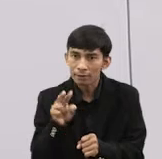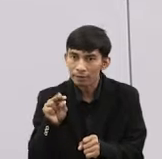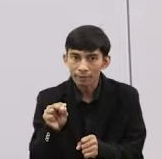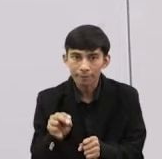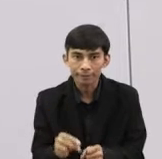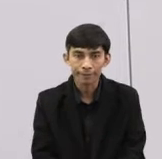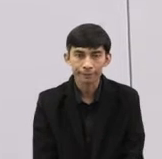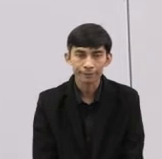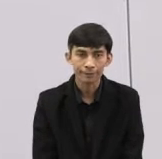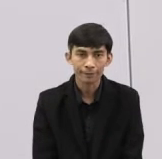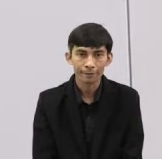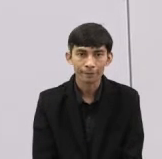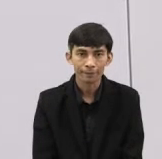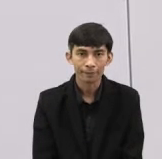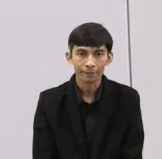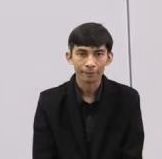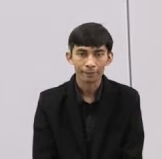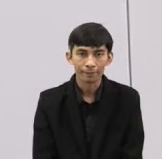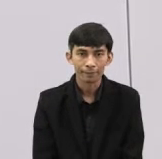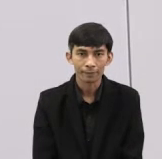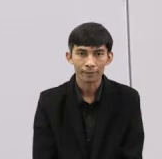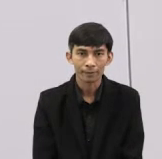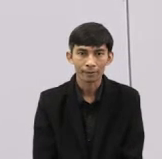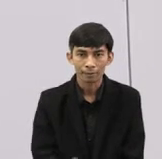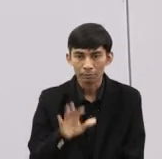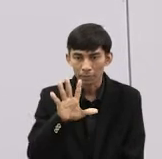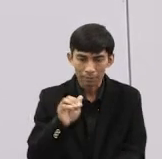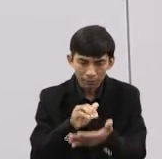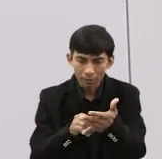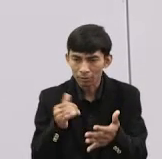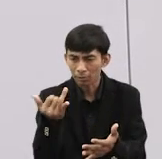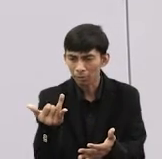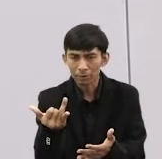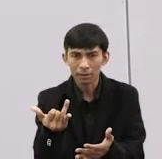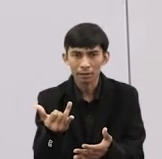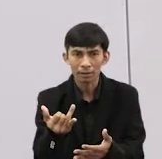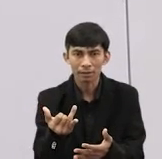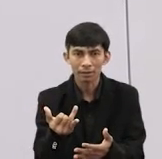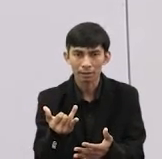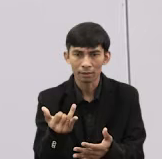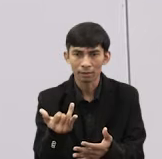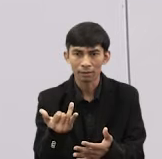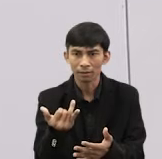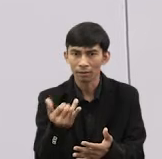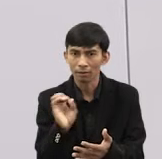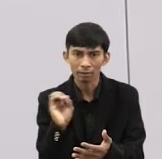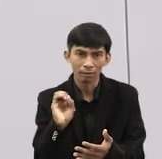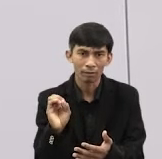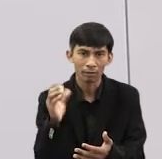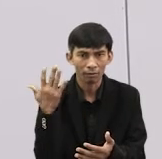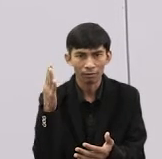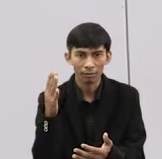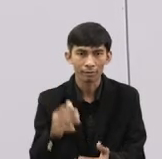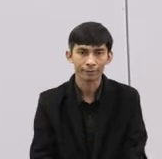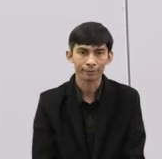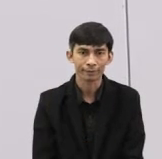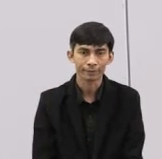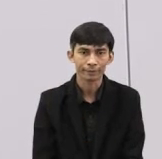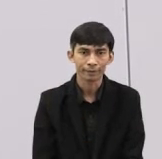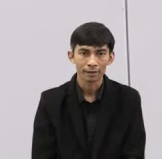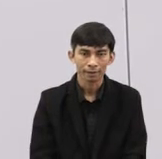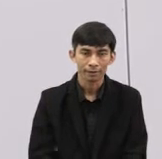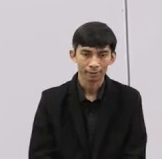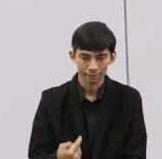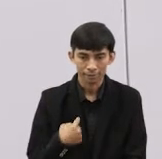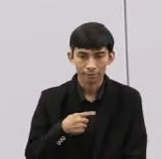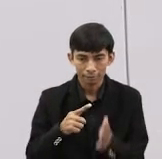chà, chẳng pram đọ nâng pram phí mình cao tì đối chứ nè con thử phương mệnh ca phí mê riêng muốn nè khu bàn bằng hai con hai cả này